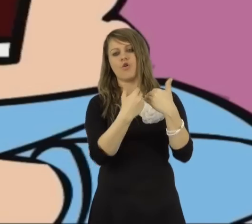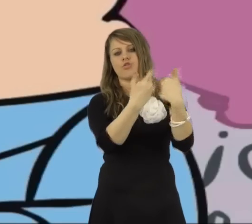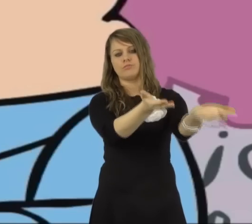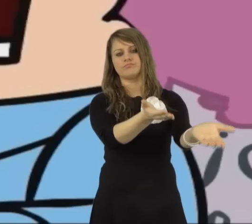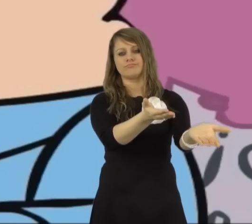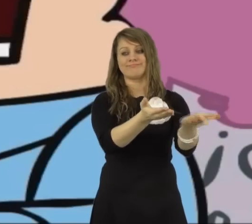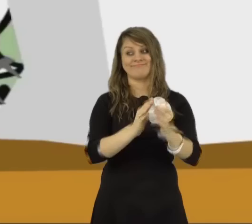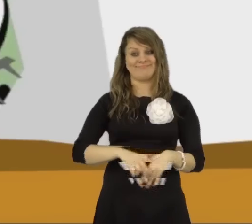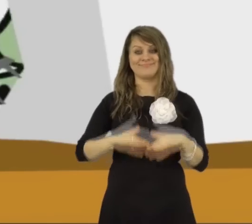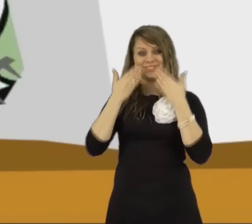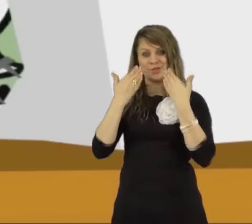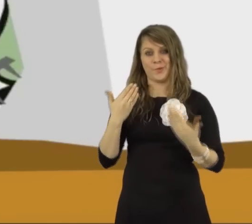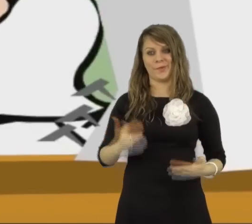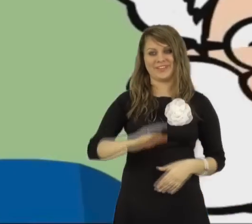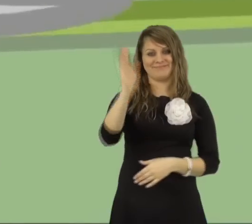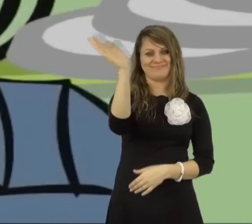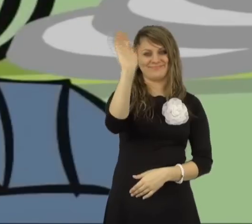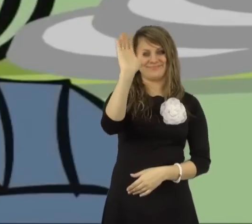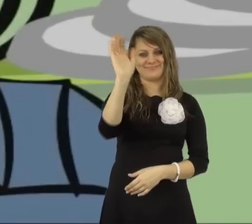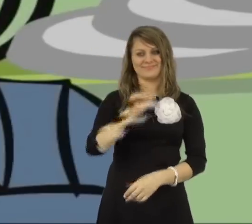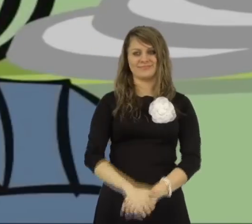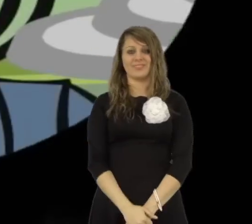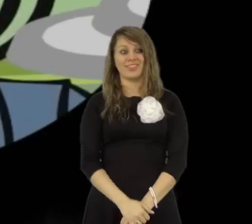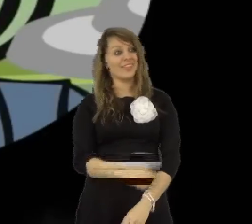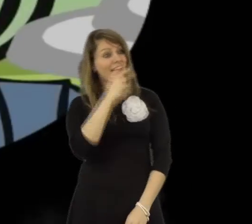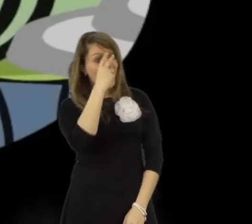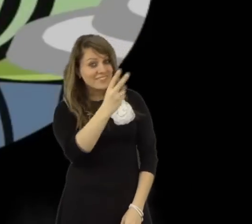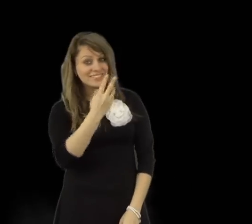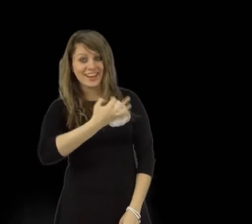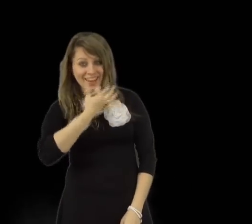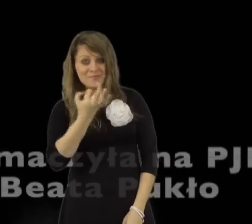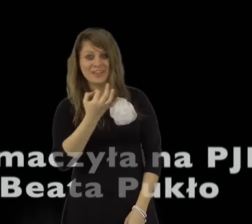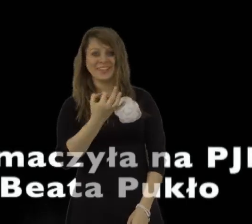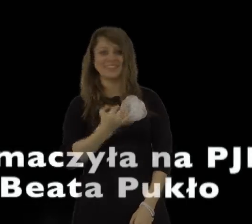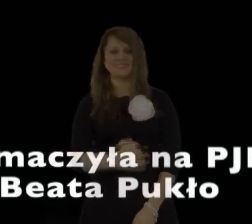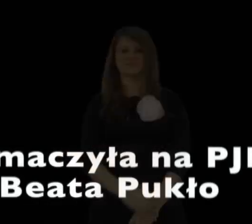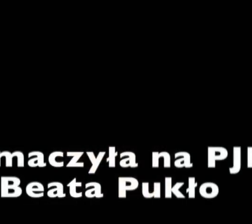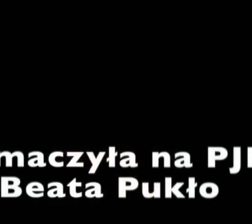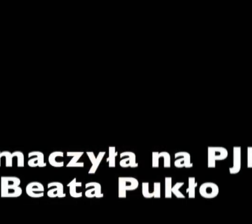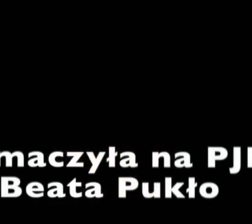paragon. Dziękuję. Do widzenia. Do widzenia. Widzisz?